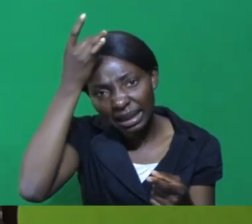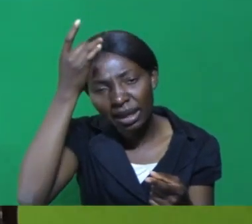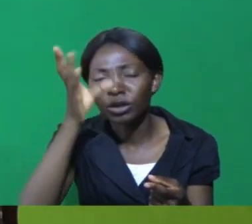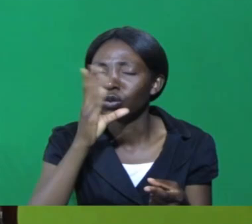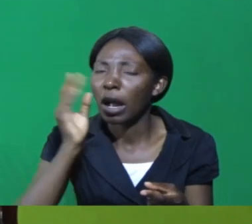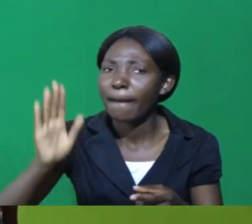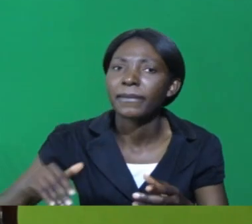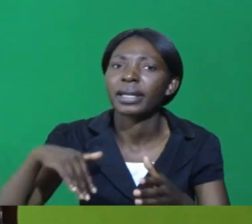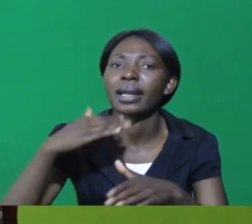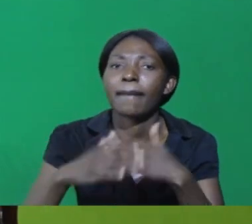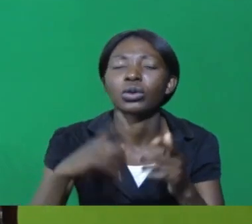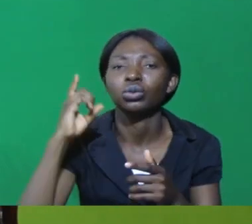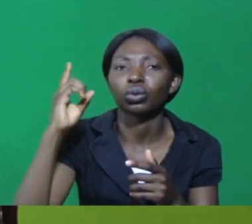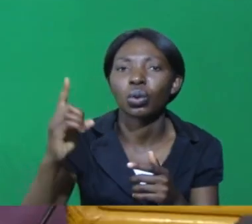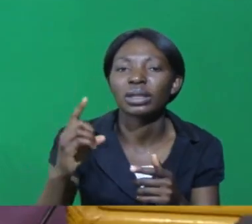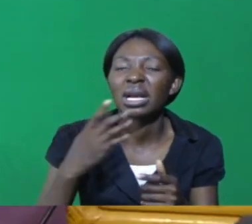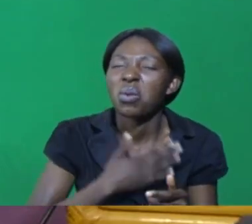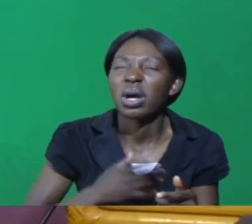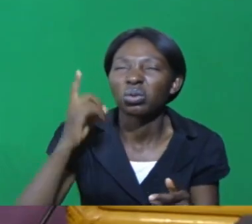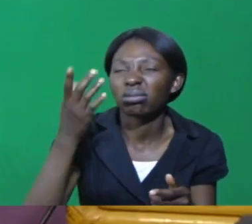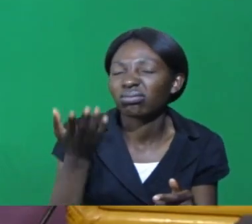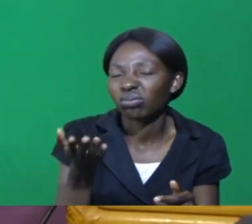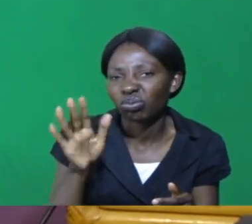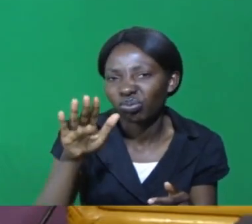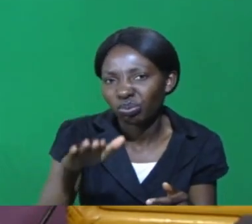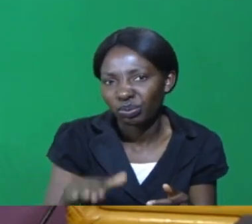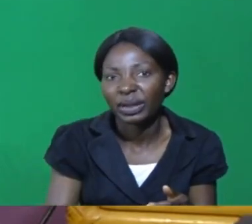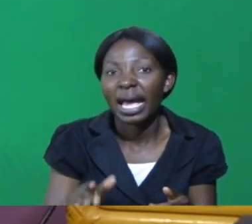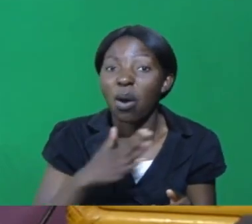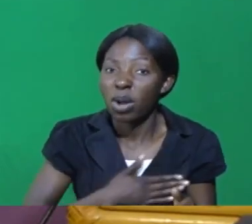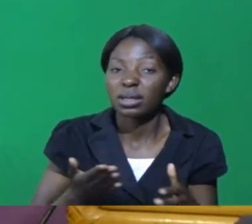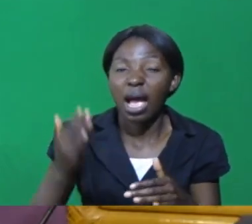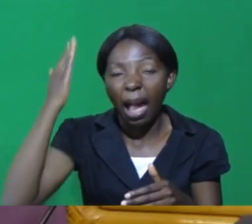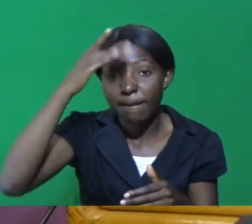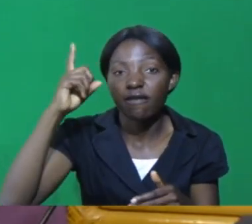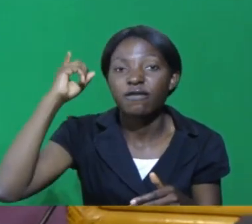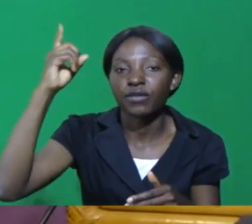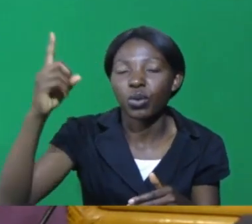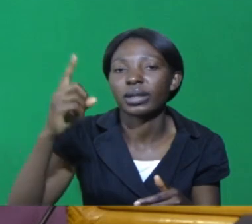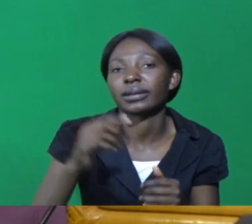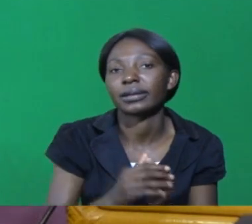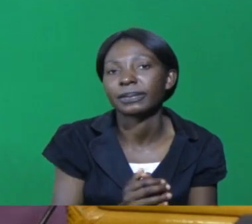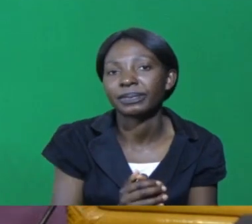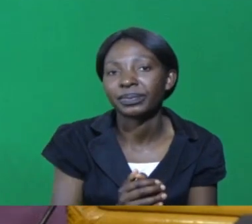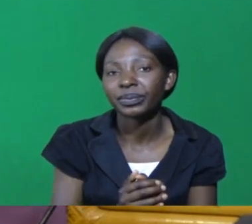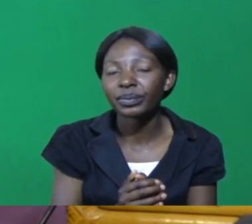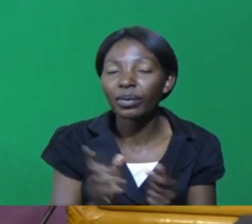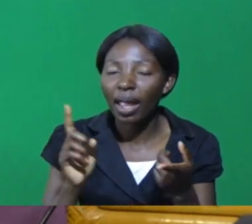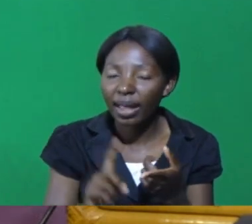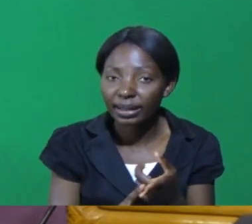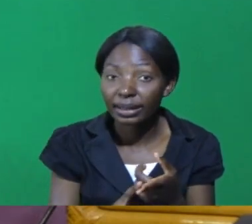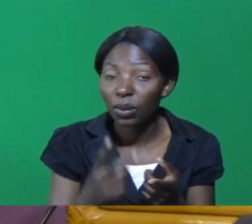Mwari. Kuderedza Mwari, kushora Mwari, kudzikisa Mwari kubva pachinzvimbo chake. Ndobva taona futi